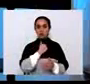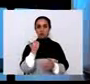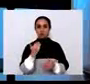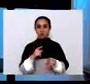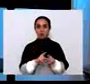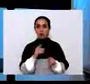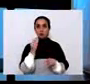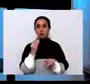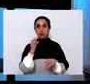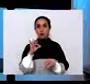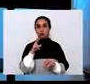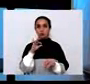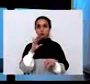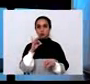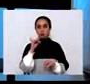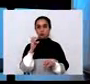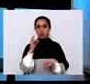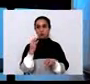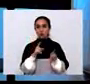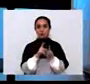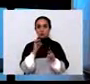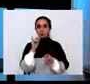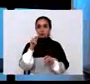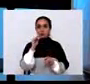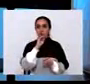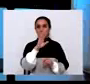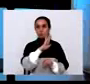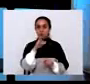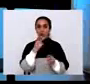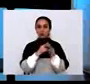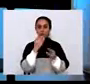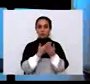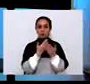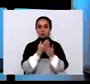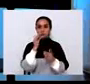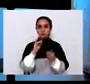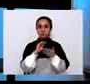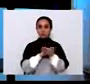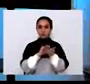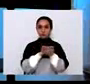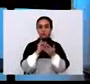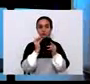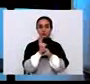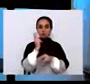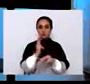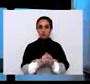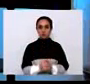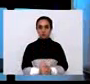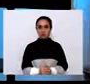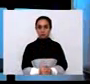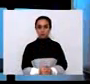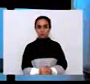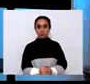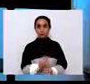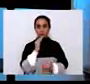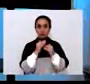Если союзы одиночные и или да, запятую мы не ставили, а в этом примере они повторяются трижды.